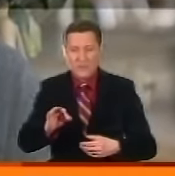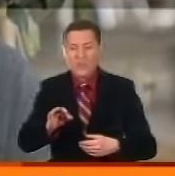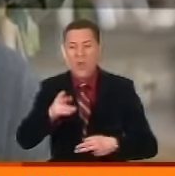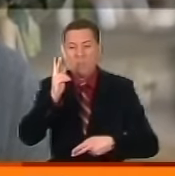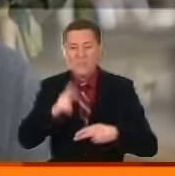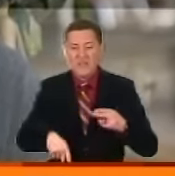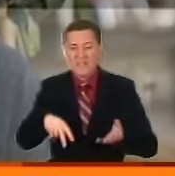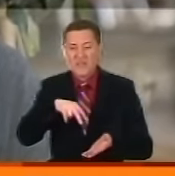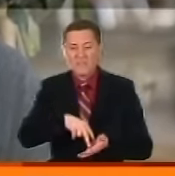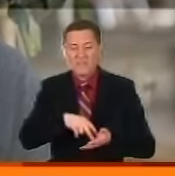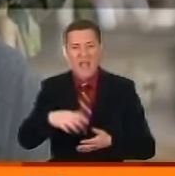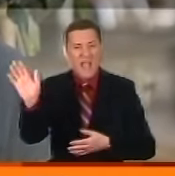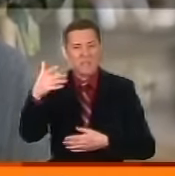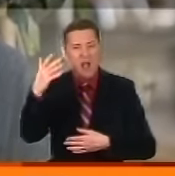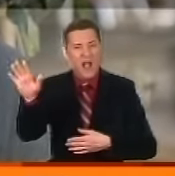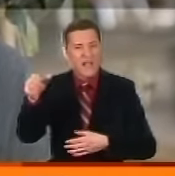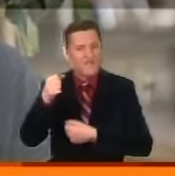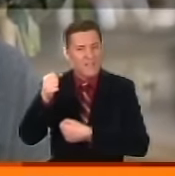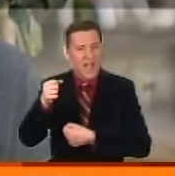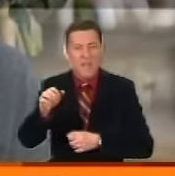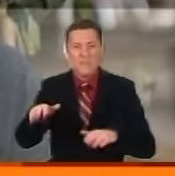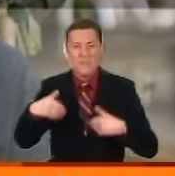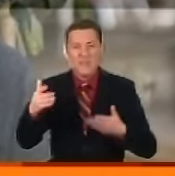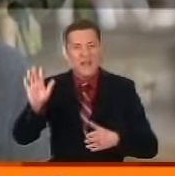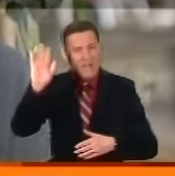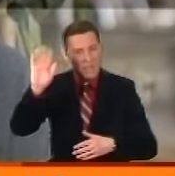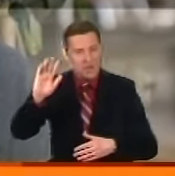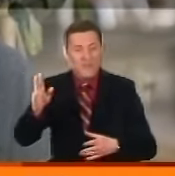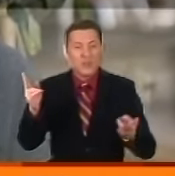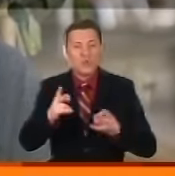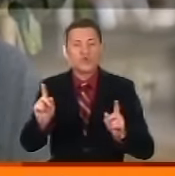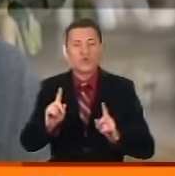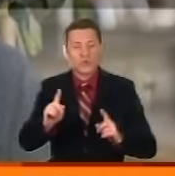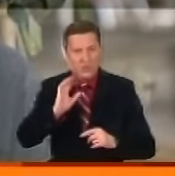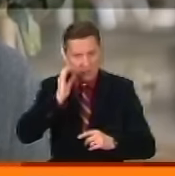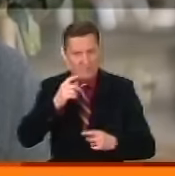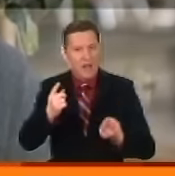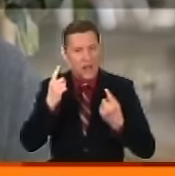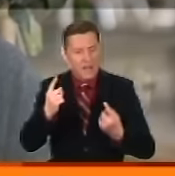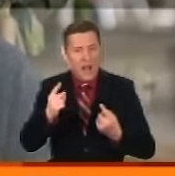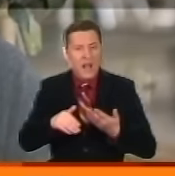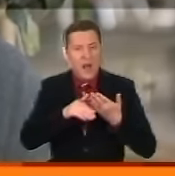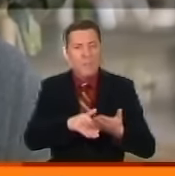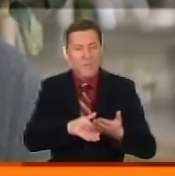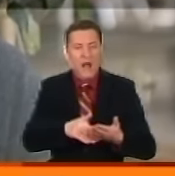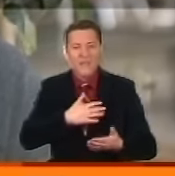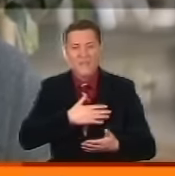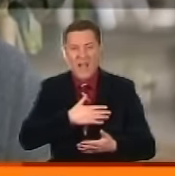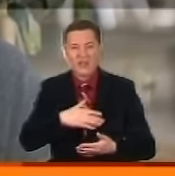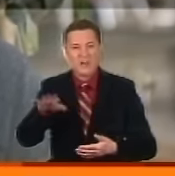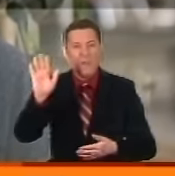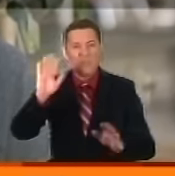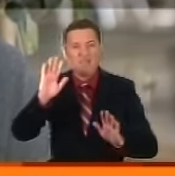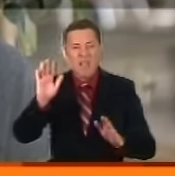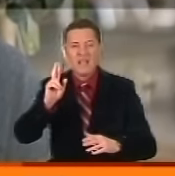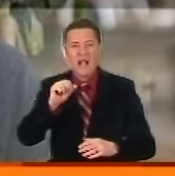прекращаємо стояти, помашати флагами, передавати привіти. Надо как-то что-то радикально помогать, потому что наши солнечные приветы с